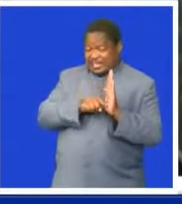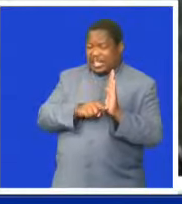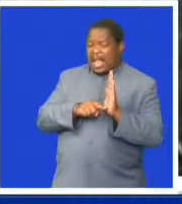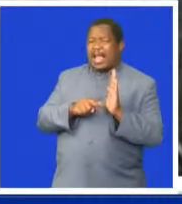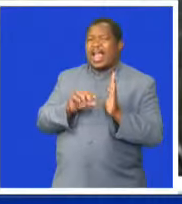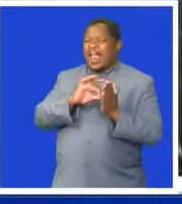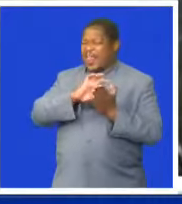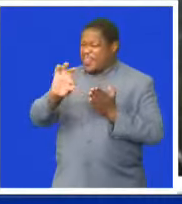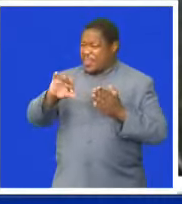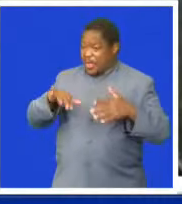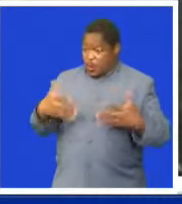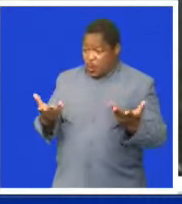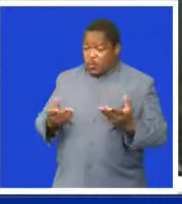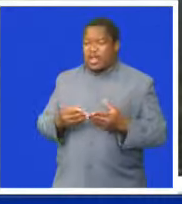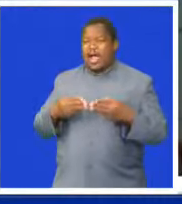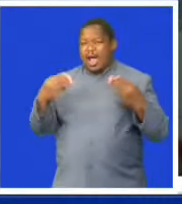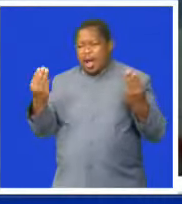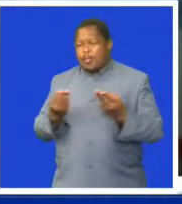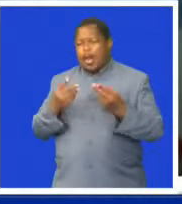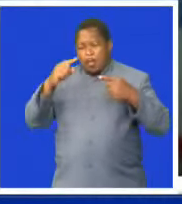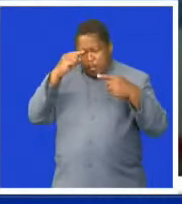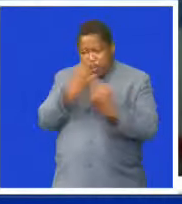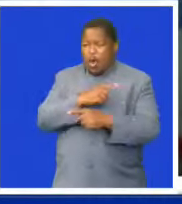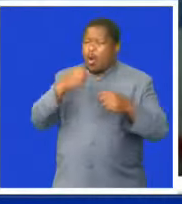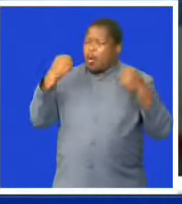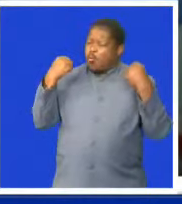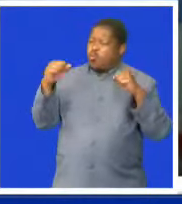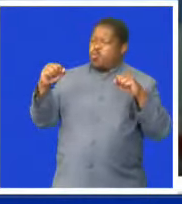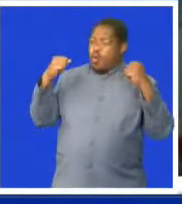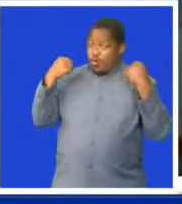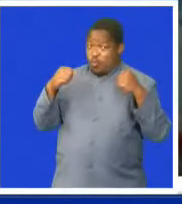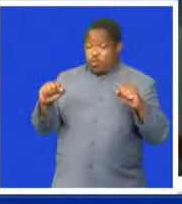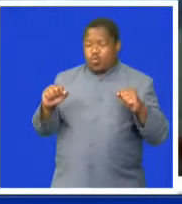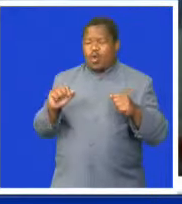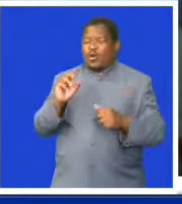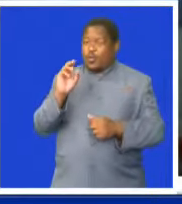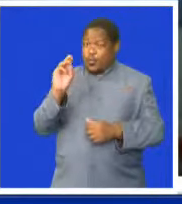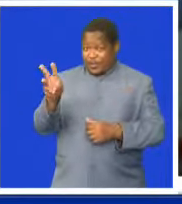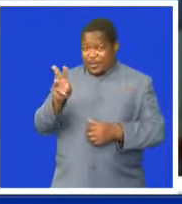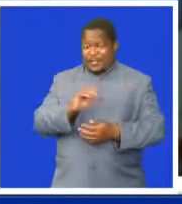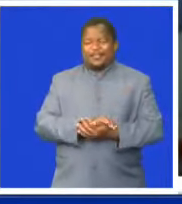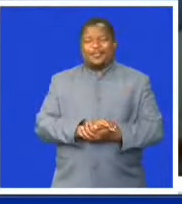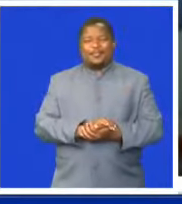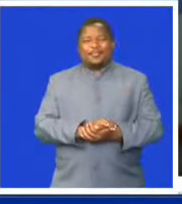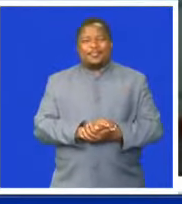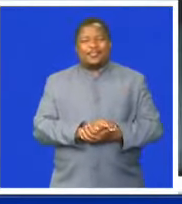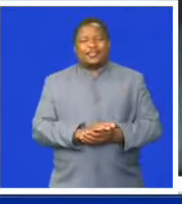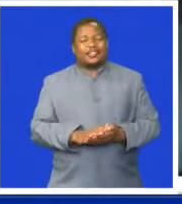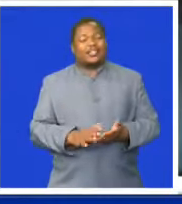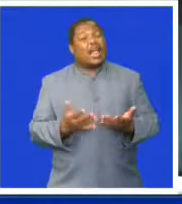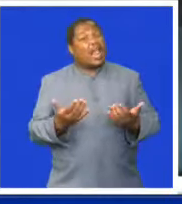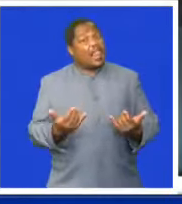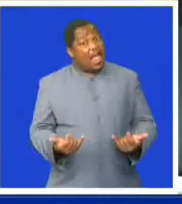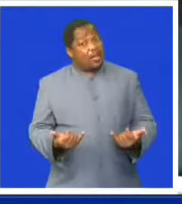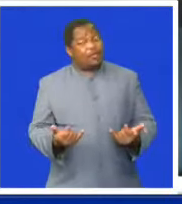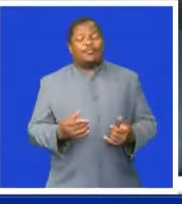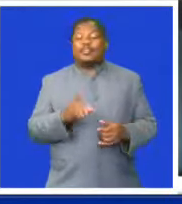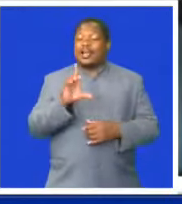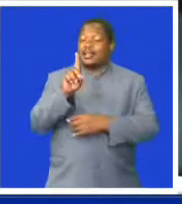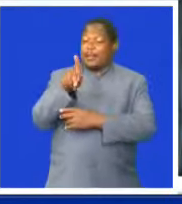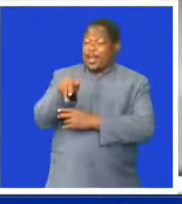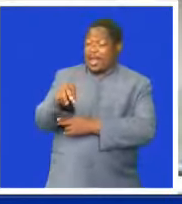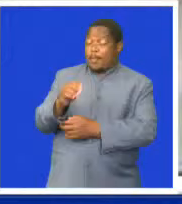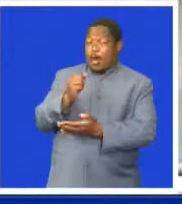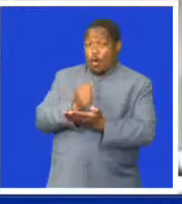ngibame esinye isikhathi ukhawule sekuzingena abantu labangadii. Ngaloko-ke lokhu sasetshendwa ukuthi bahlunga ukuthi ngabe kutawungena abantu labadzala